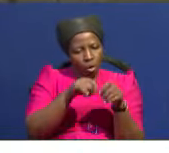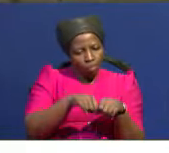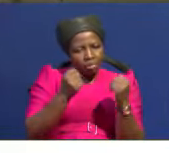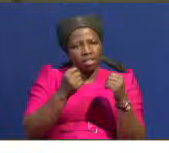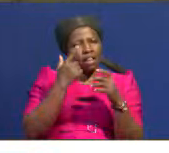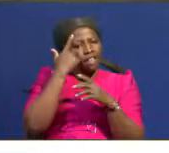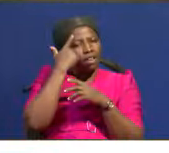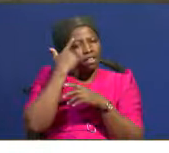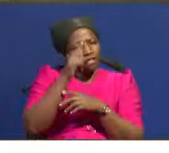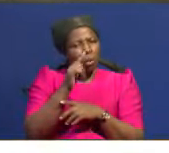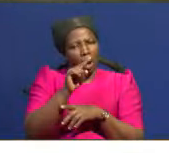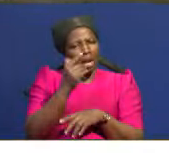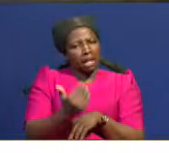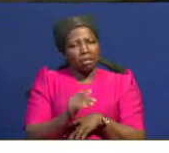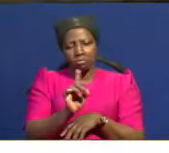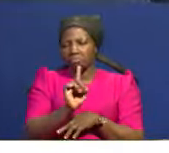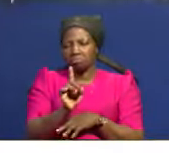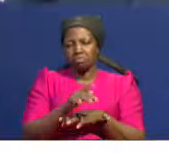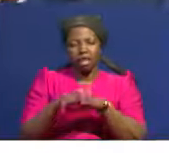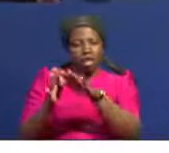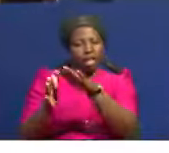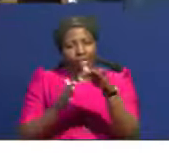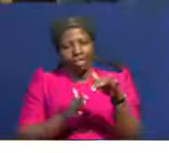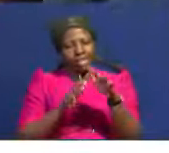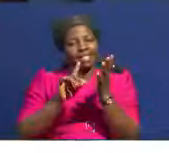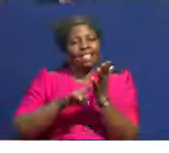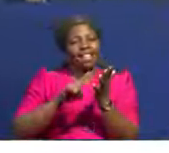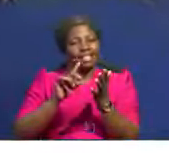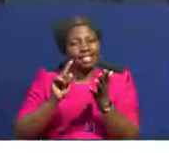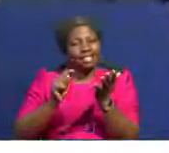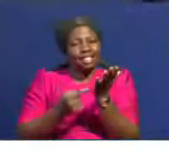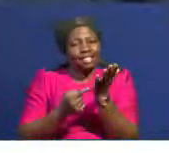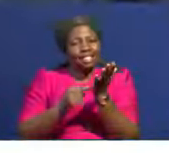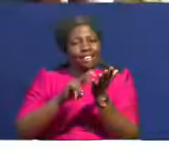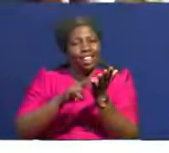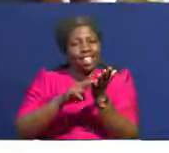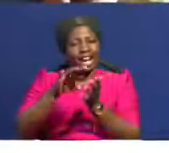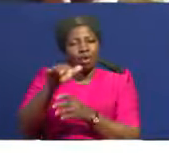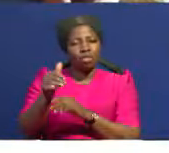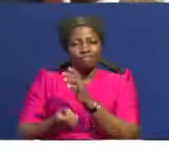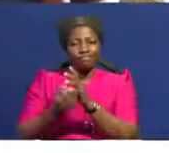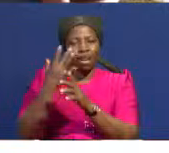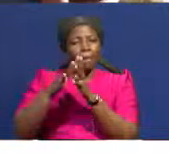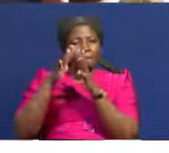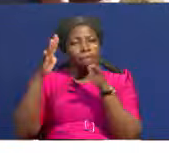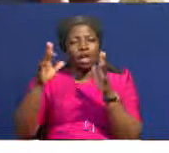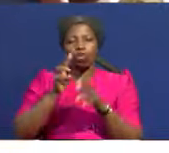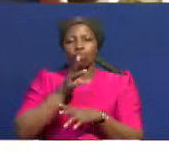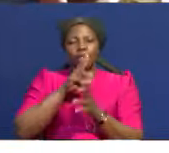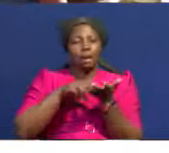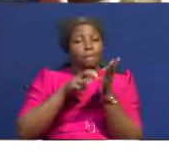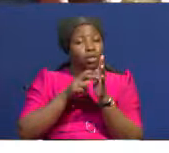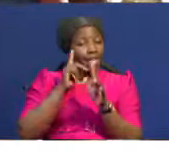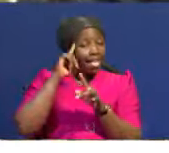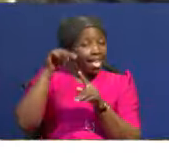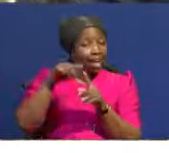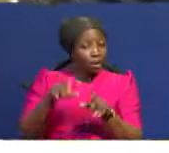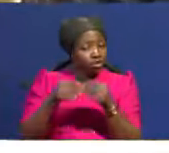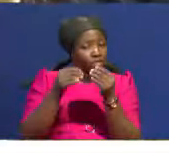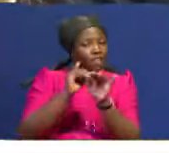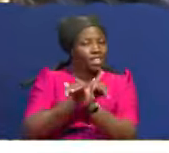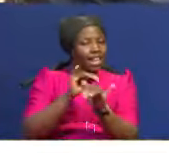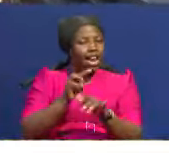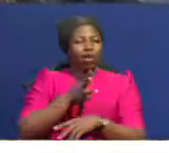Wakati huo huo, serikali ya kaunti ya Taita Taveta imezindua mradi mkubwa wa maji unaolenga kuboresha upatikanaji wa maji safi na